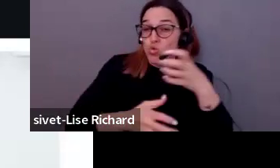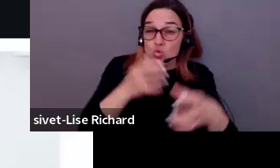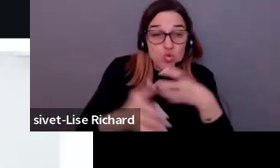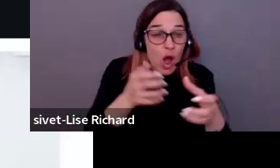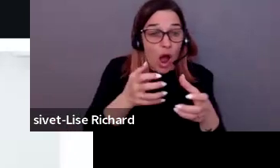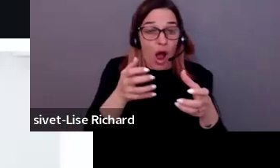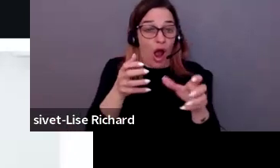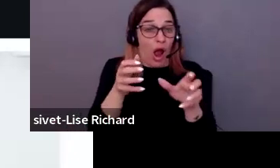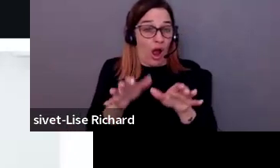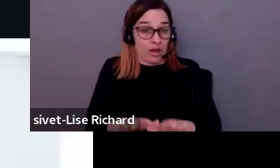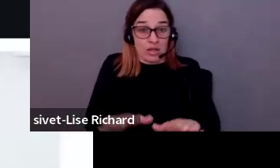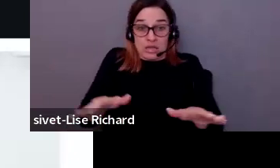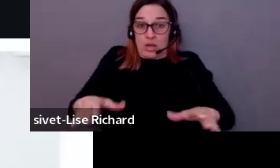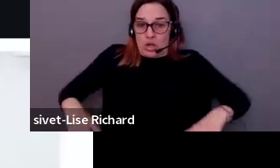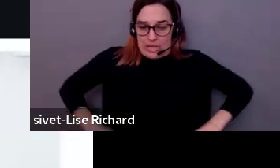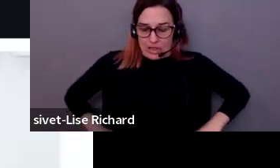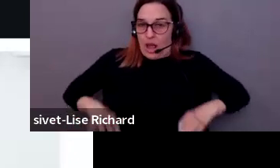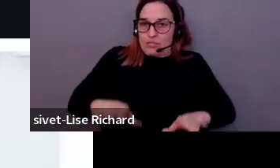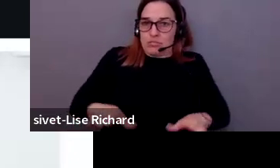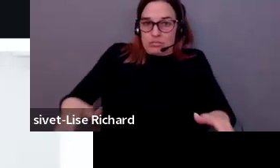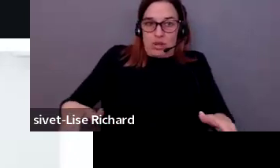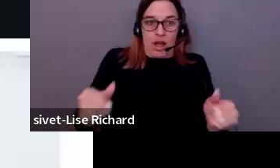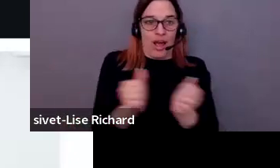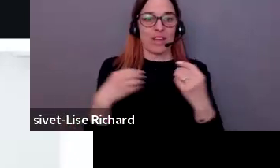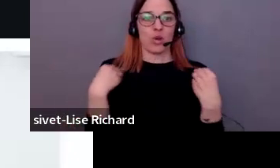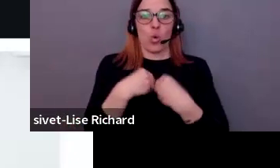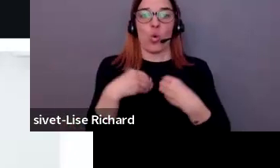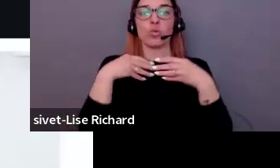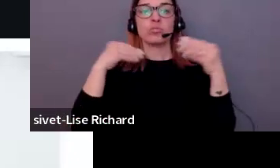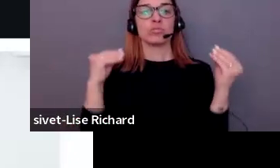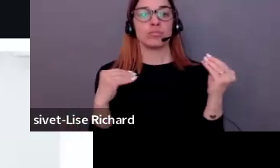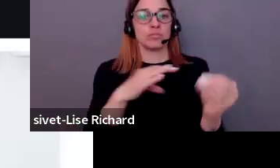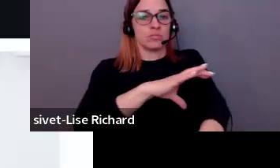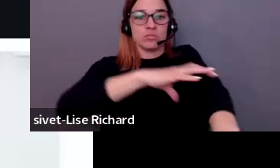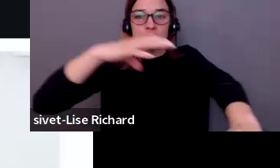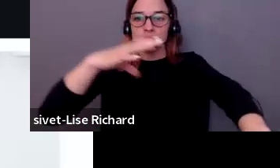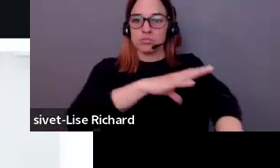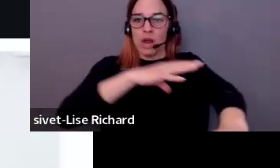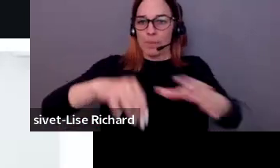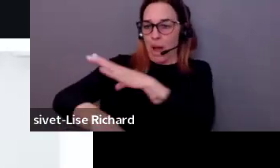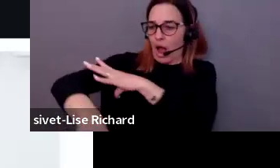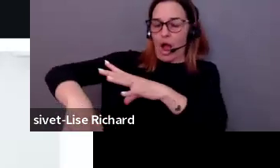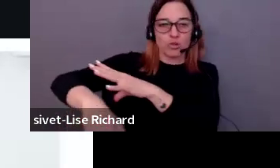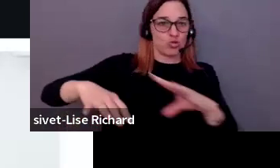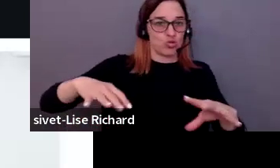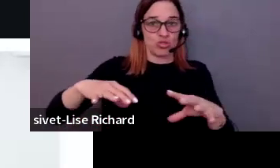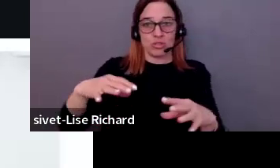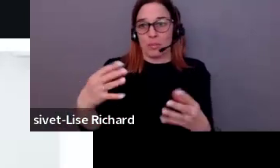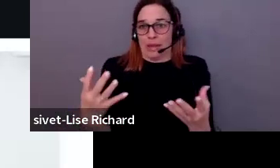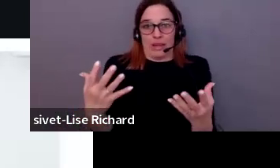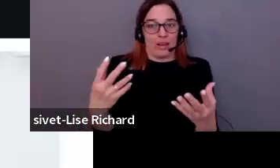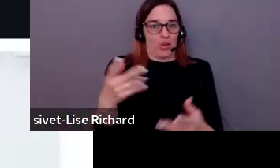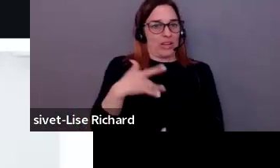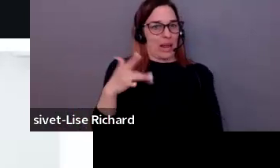et qui est très cintrée à la taille, avec un haut qui est fluide, des grandes manches, ben ça vient nous